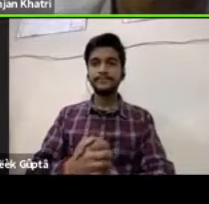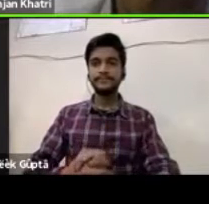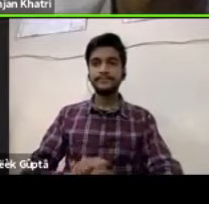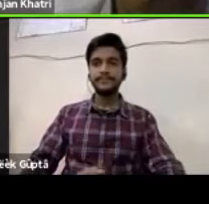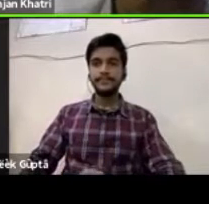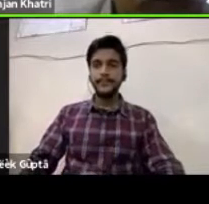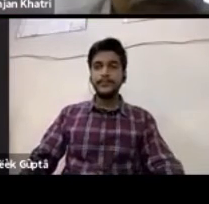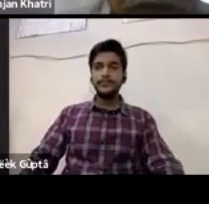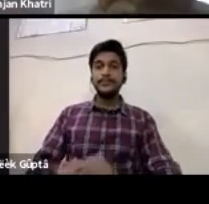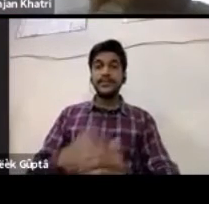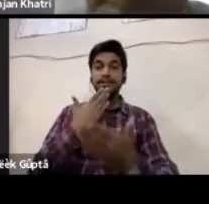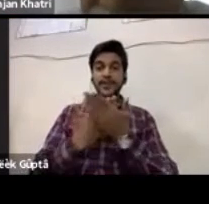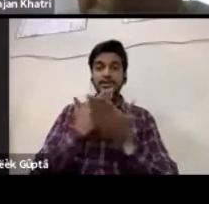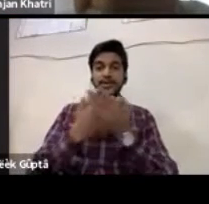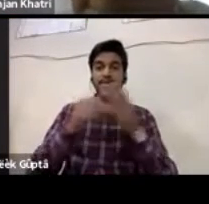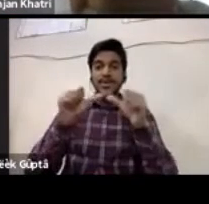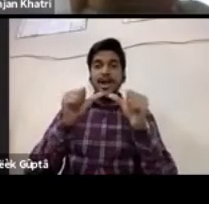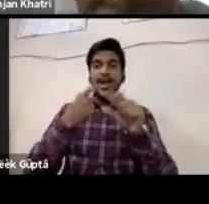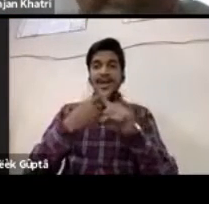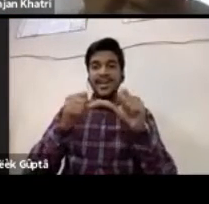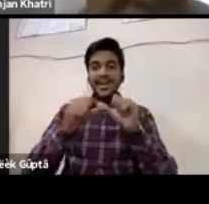थैंक यू आकाश। हाँ,